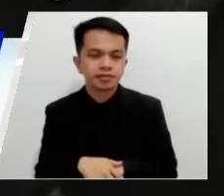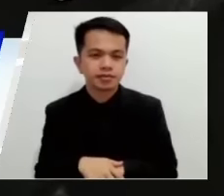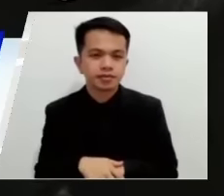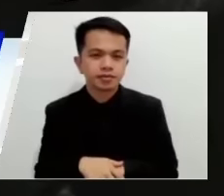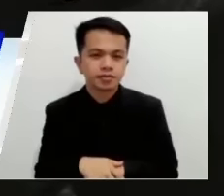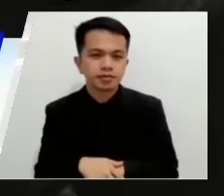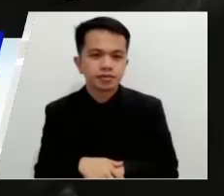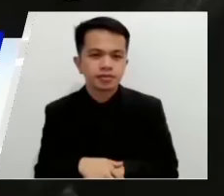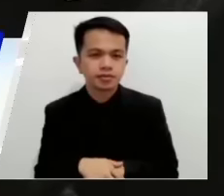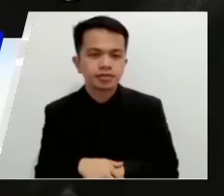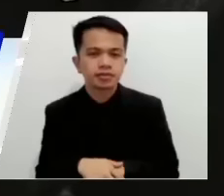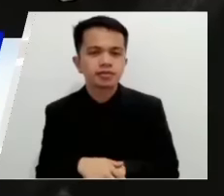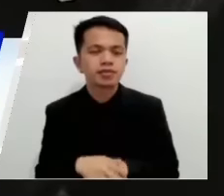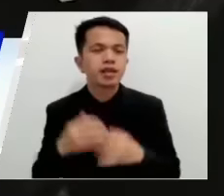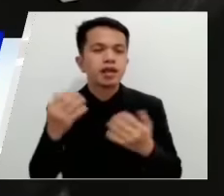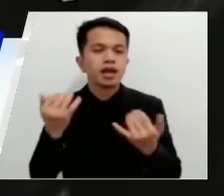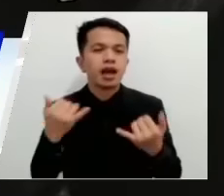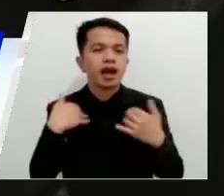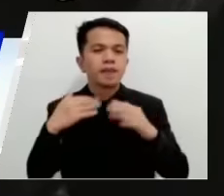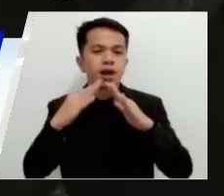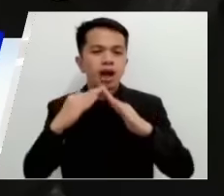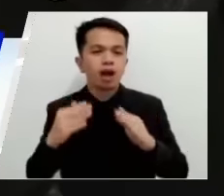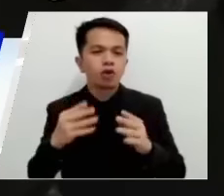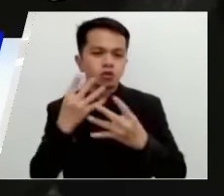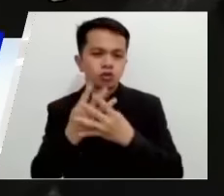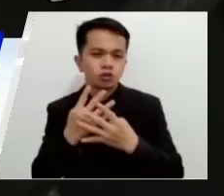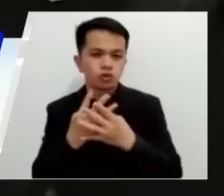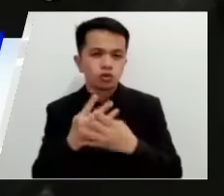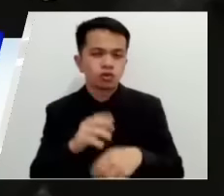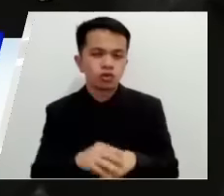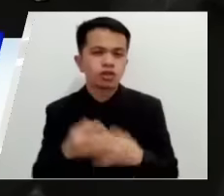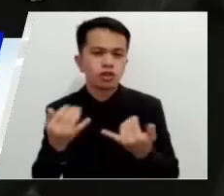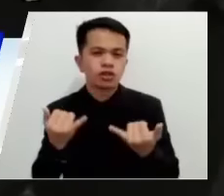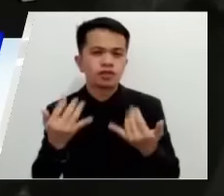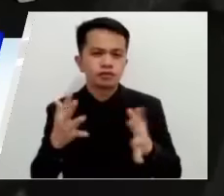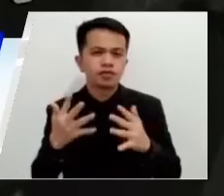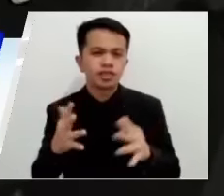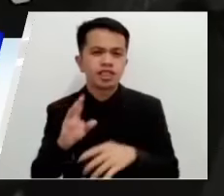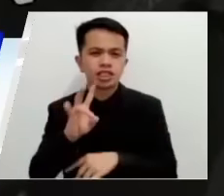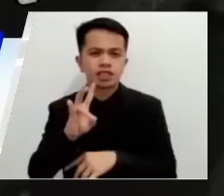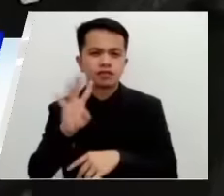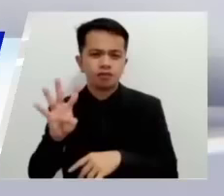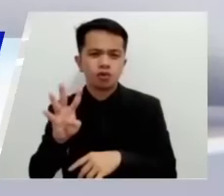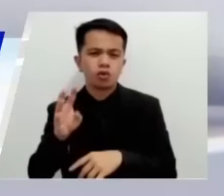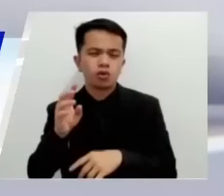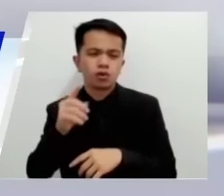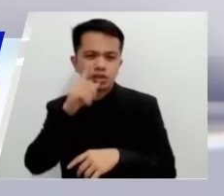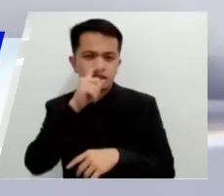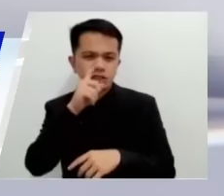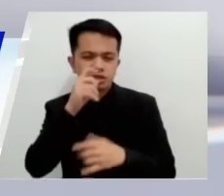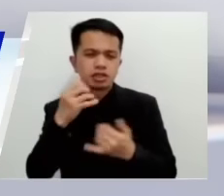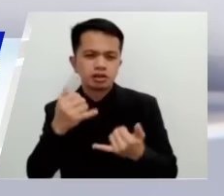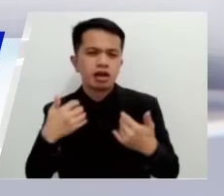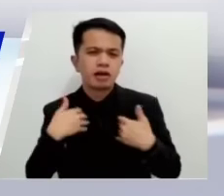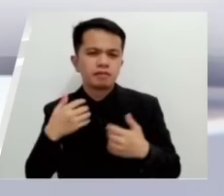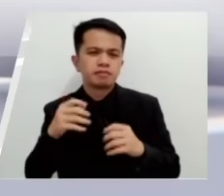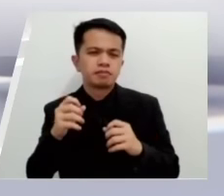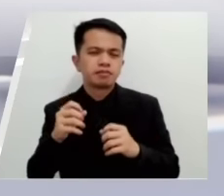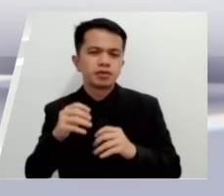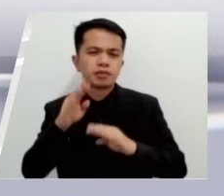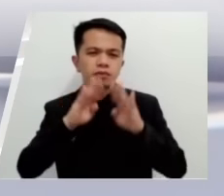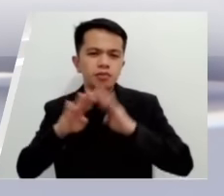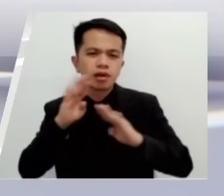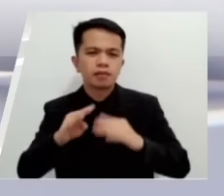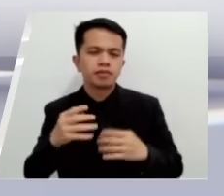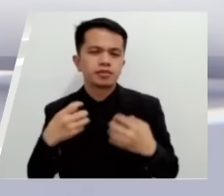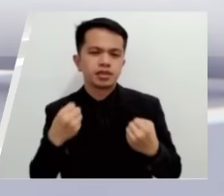a house arrest, knowing that he is already 74 years old, he has a health condition. Pero ang Defense Department,